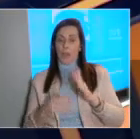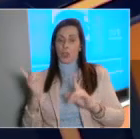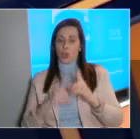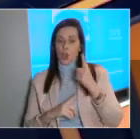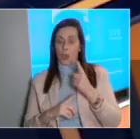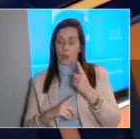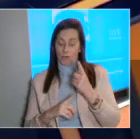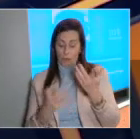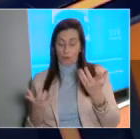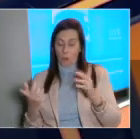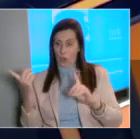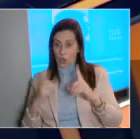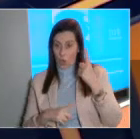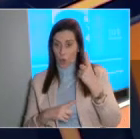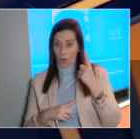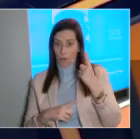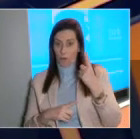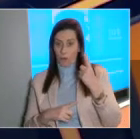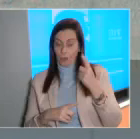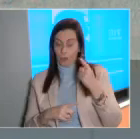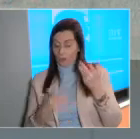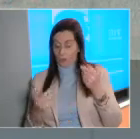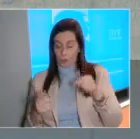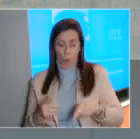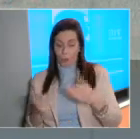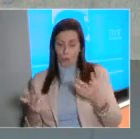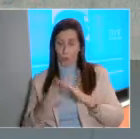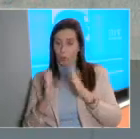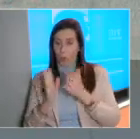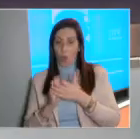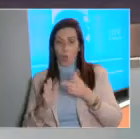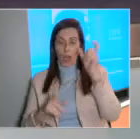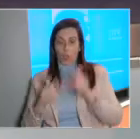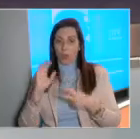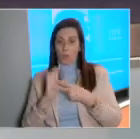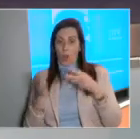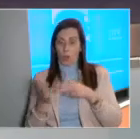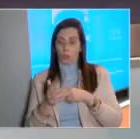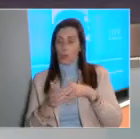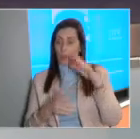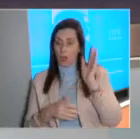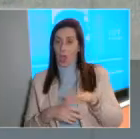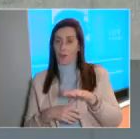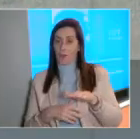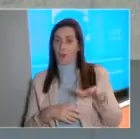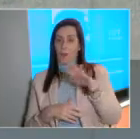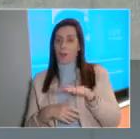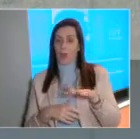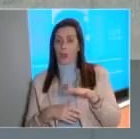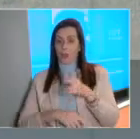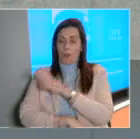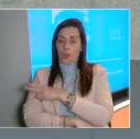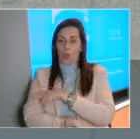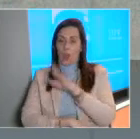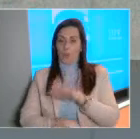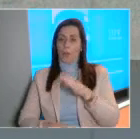שקורה לשטח, לבין מה שקורה מעל ראשנו, כל הצמרת הפוליטיקה, לרבות גם מערכת